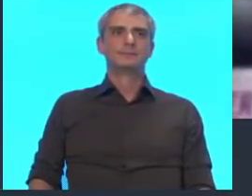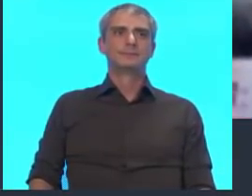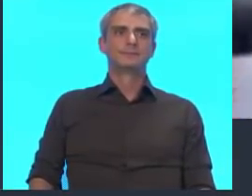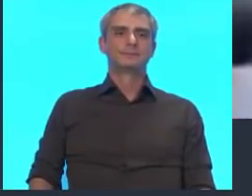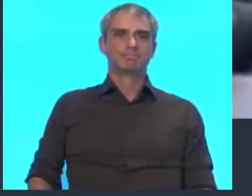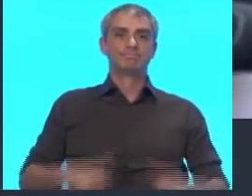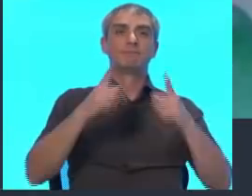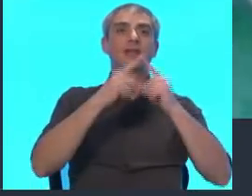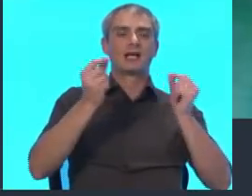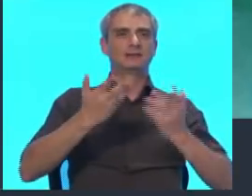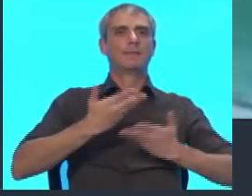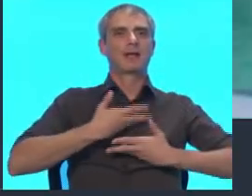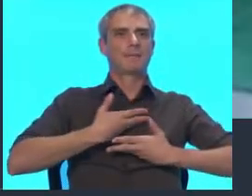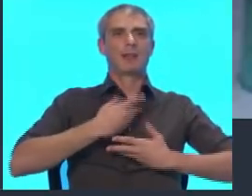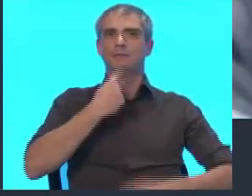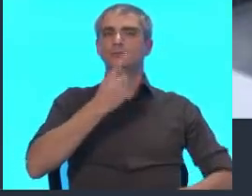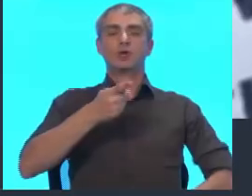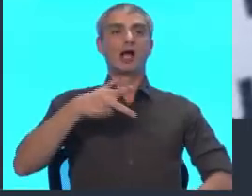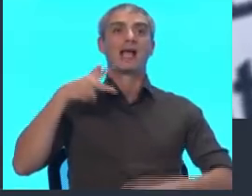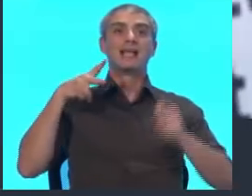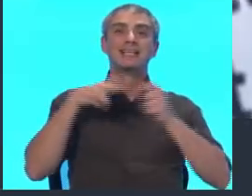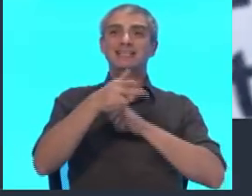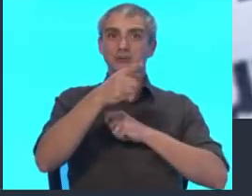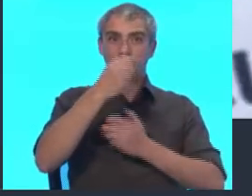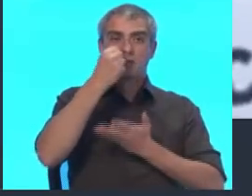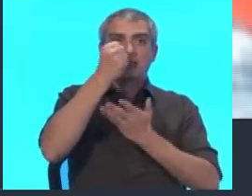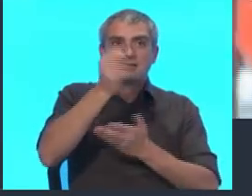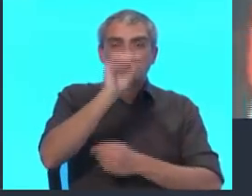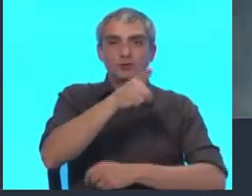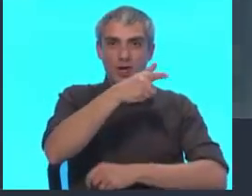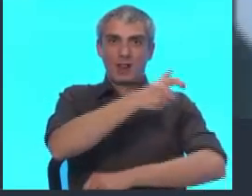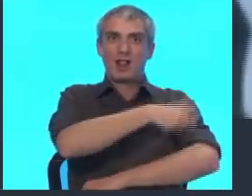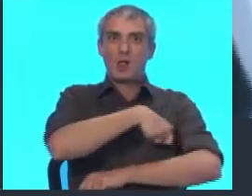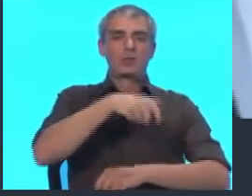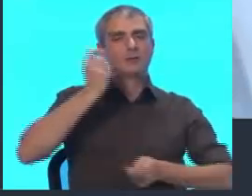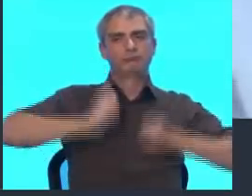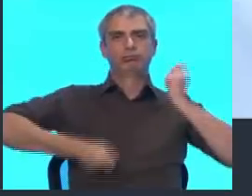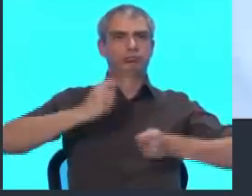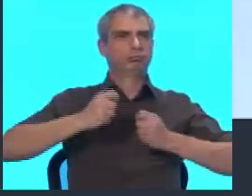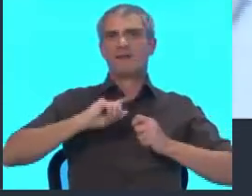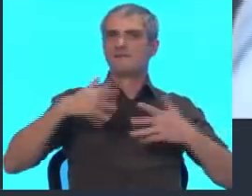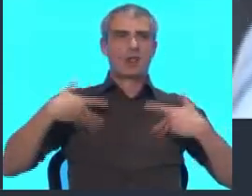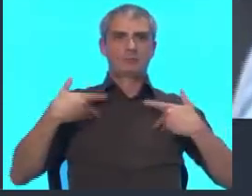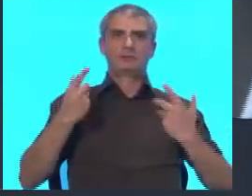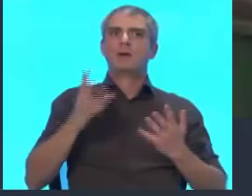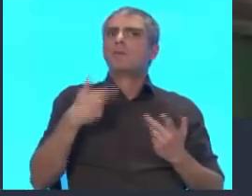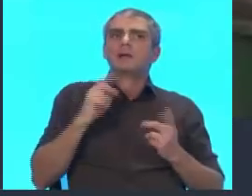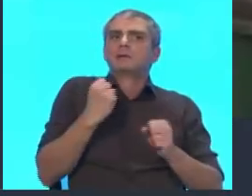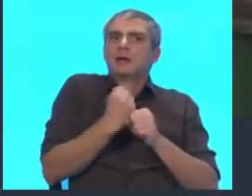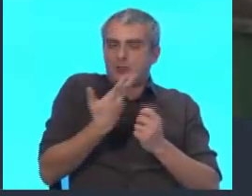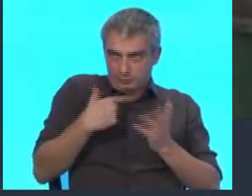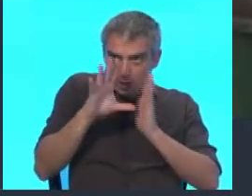בעזה מקבלים היום את בשורת הקיצוץ האמריקני בתקציב אונרא בטופים, אך לא במחולות. אולי שסווי, אסריג,